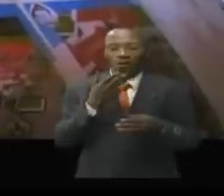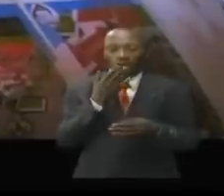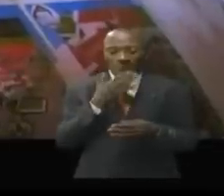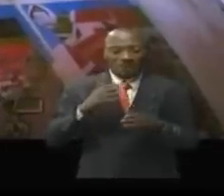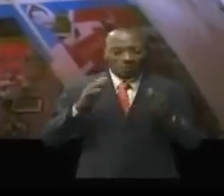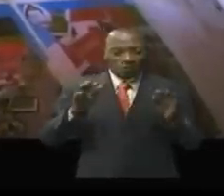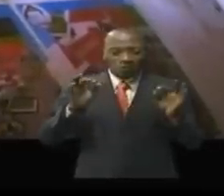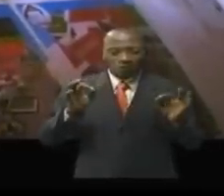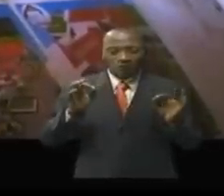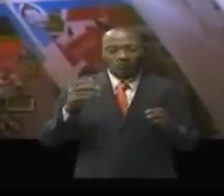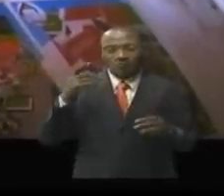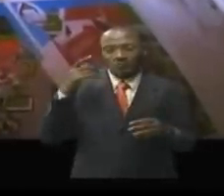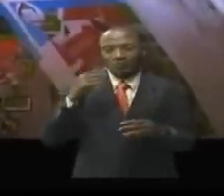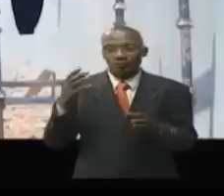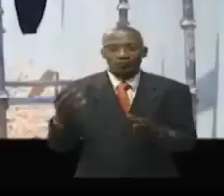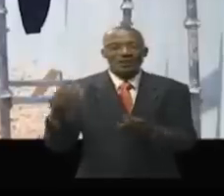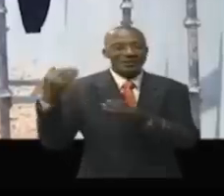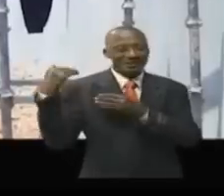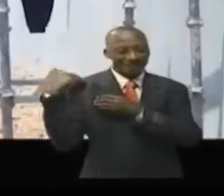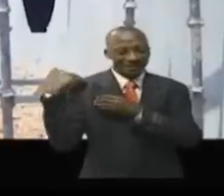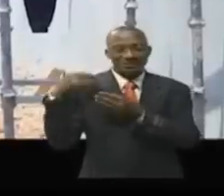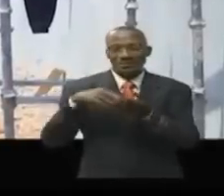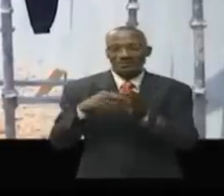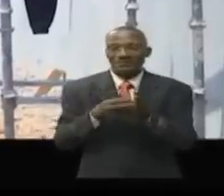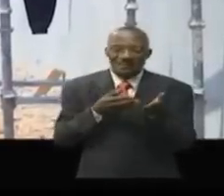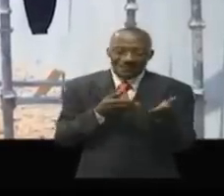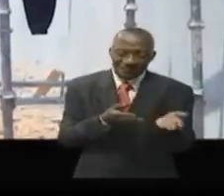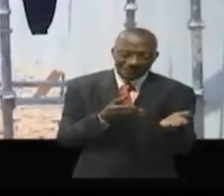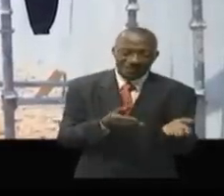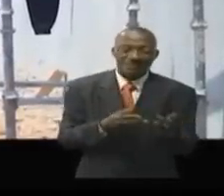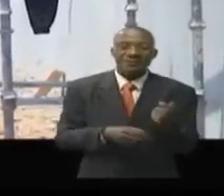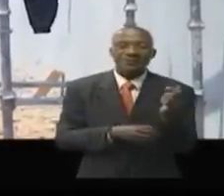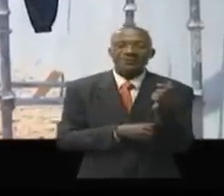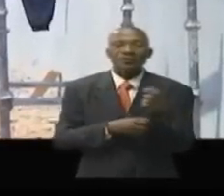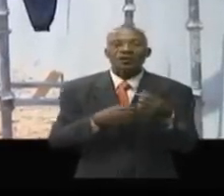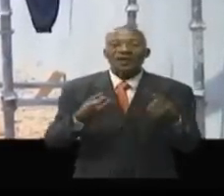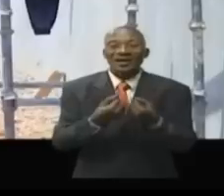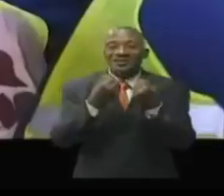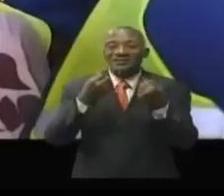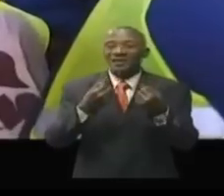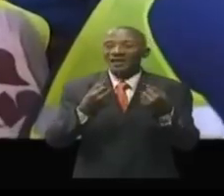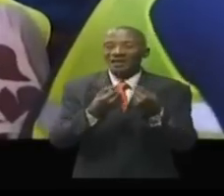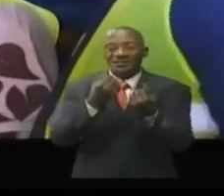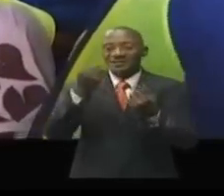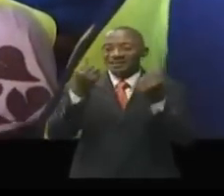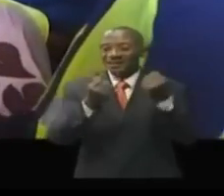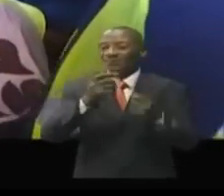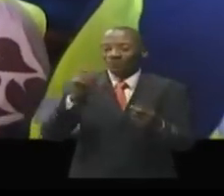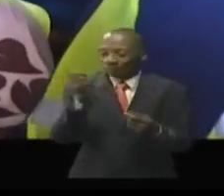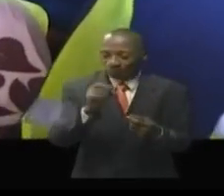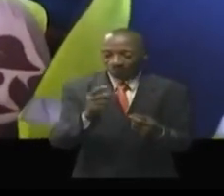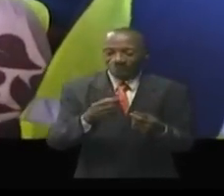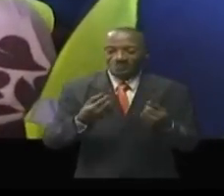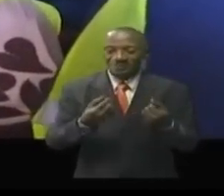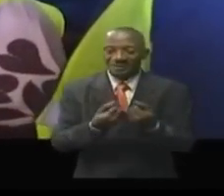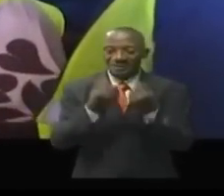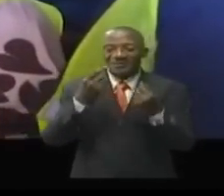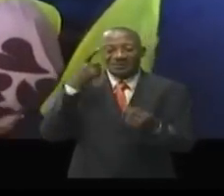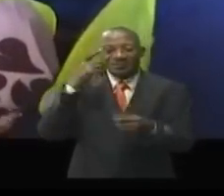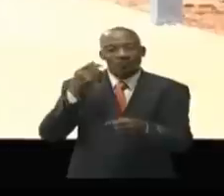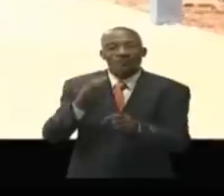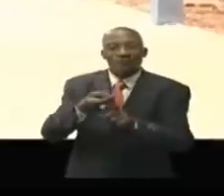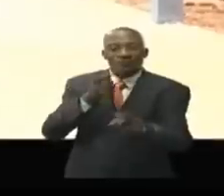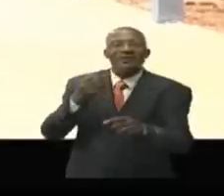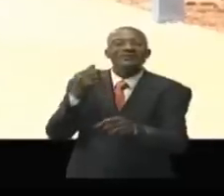de sécurité sociale, CNSS, des accidentés du travail et autres invalides. Les travaux de construction sur la route